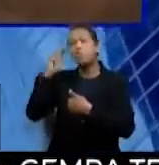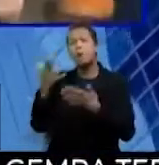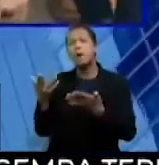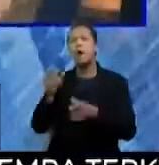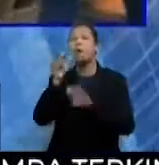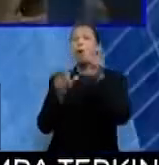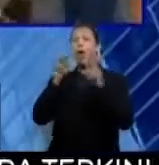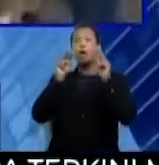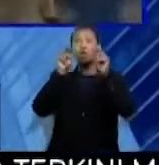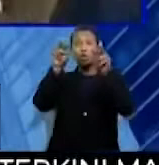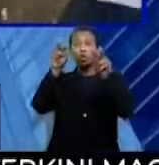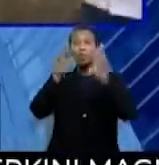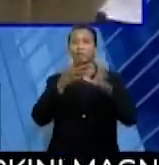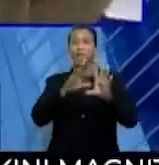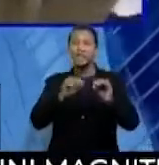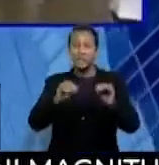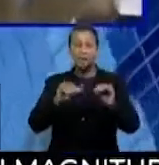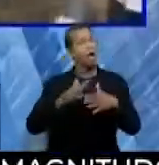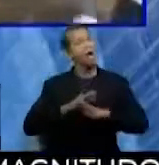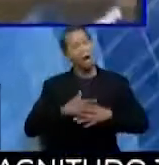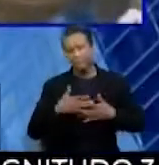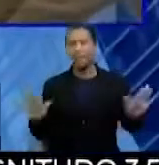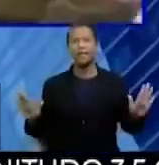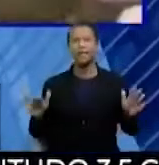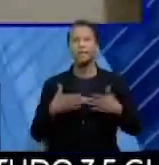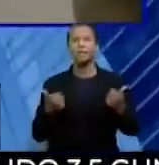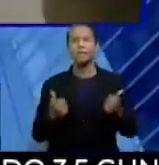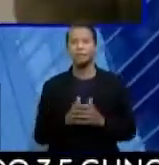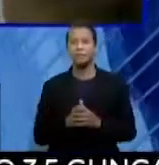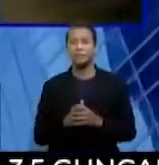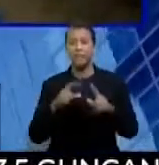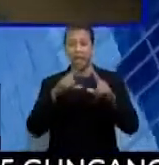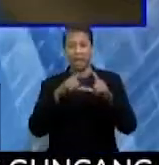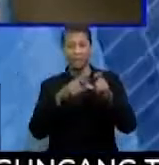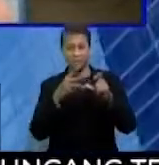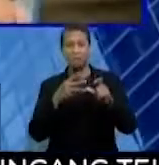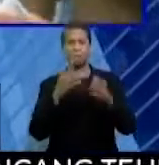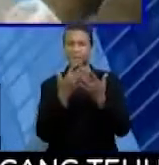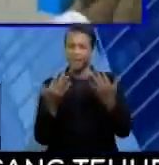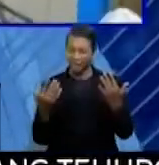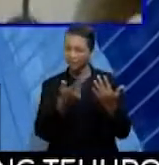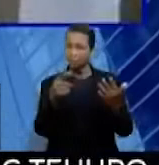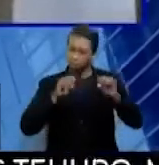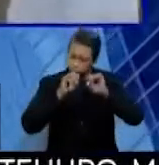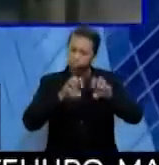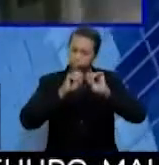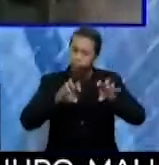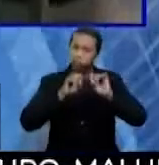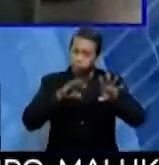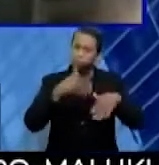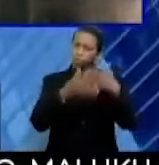pekerja. Nah, praktek CHSE ini yang selalu kami komunikasikan kepada publik dan masyarakat luas, jadi mereka yakin untuk